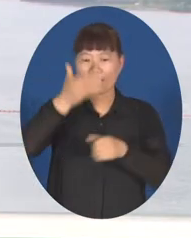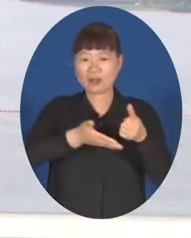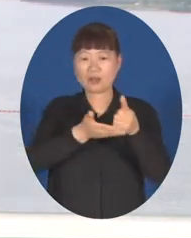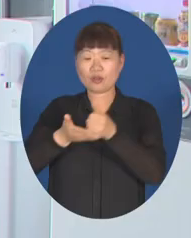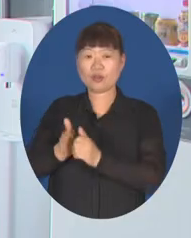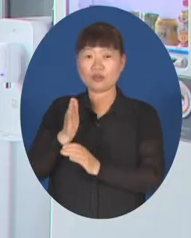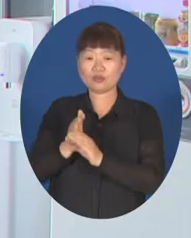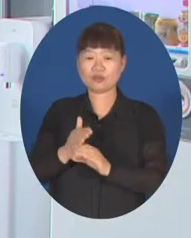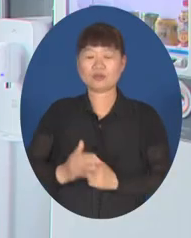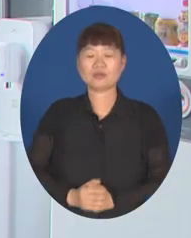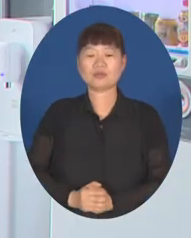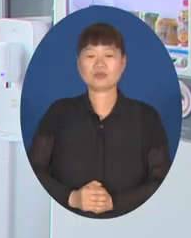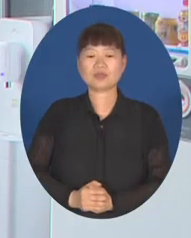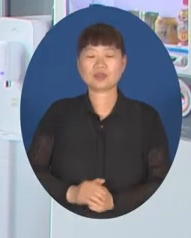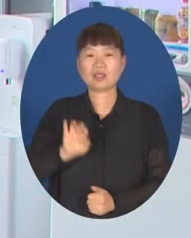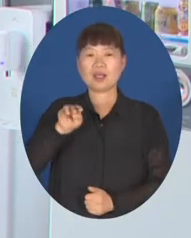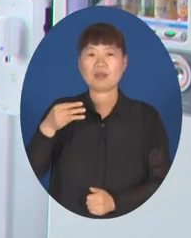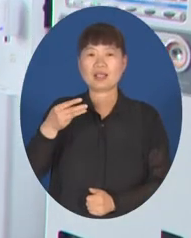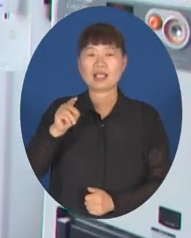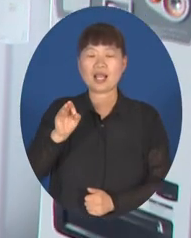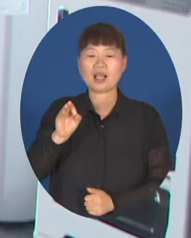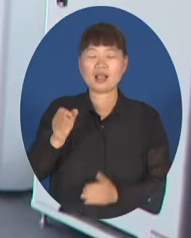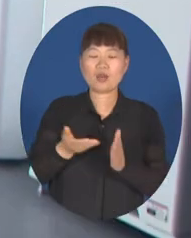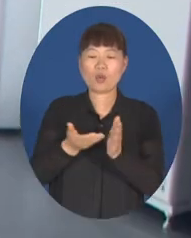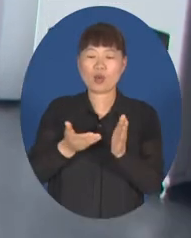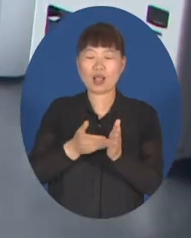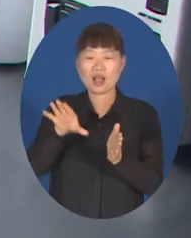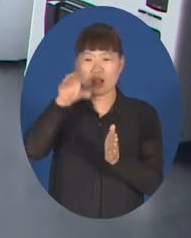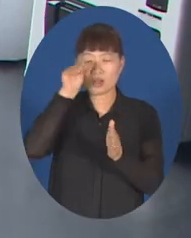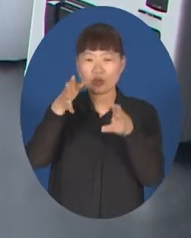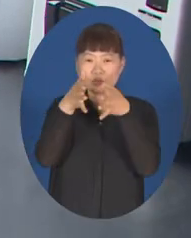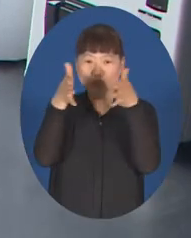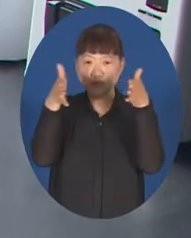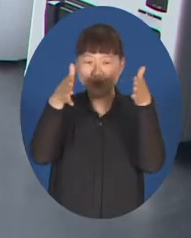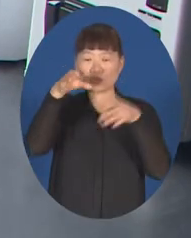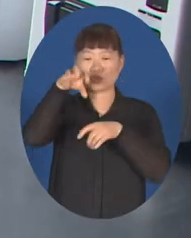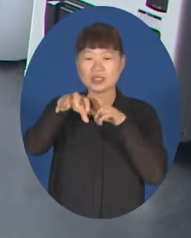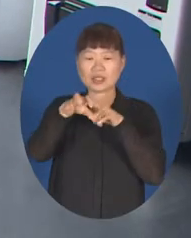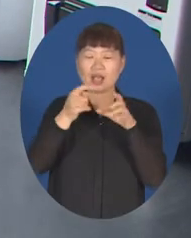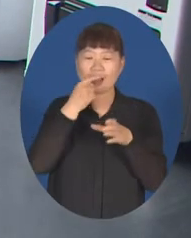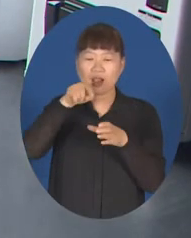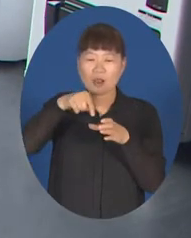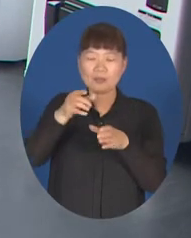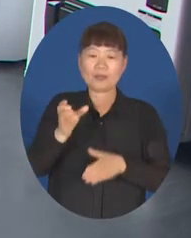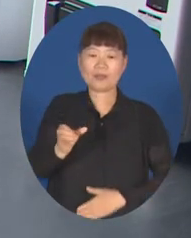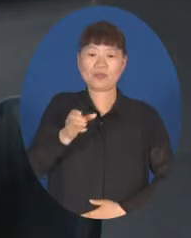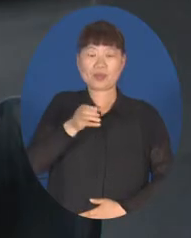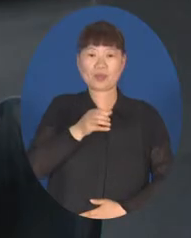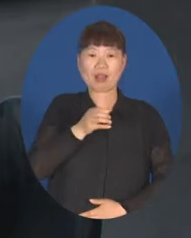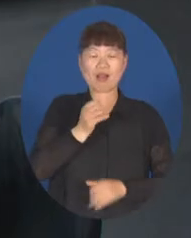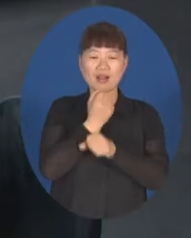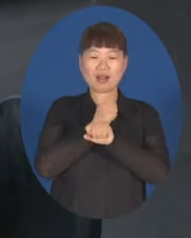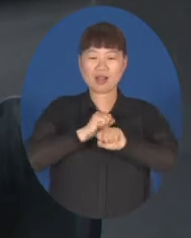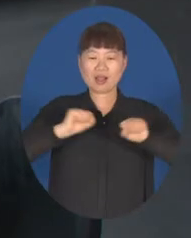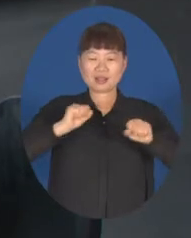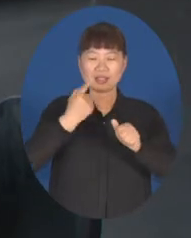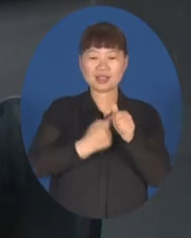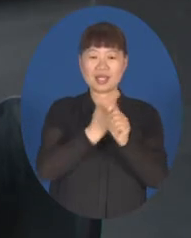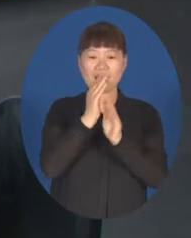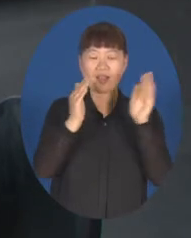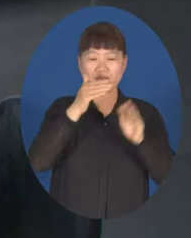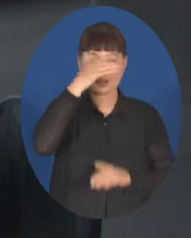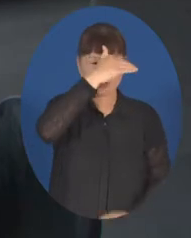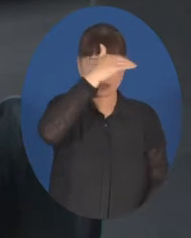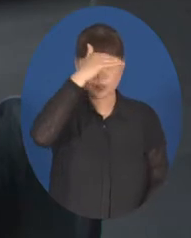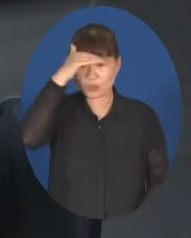있습니다 팔당호 를 한눈에 담을 수 있는 9층 전망대 라운지에서 커피 한잔 뽑아들고 드넓게 펼쳐진 자연을 내려다보며